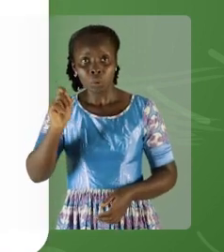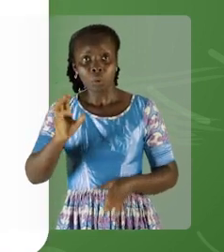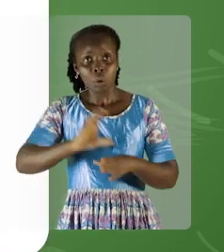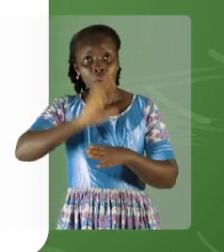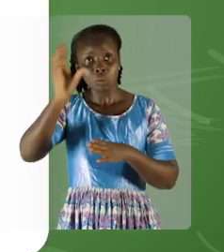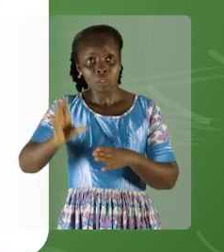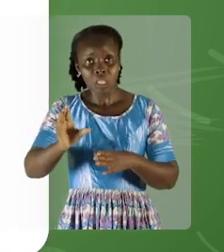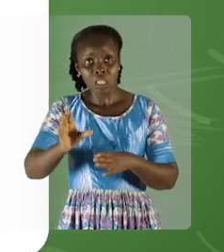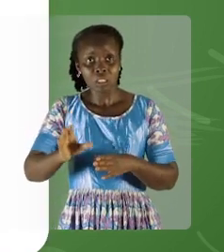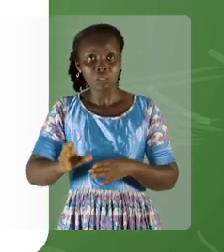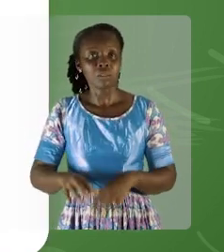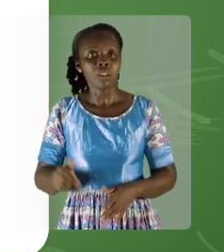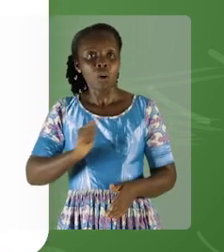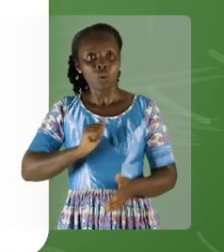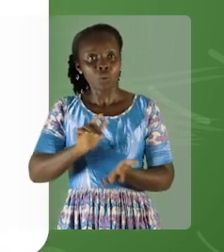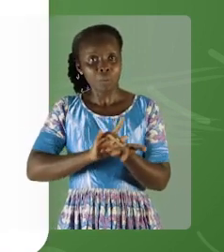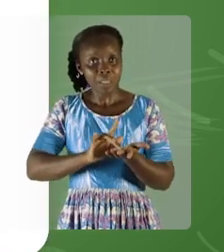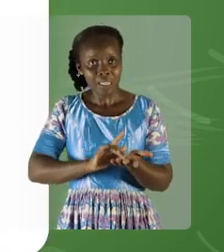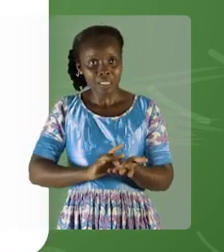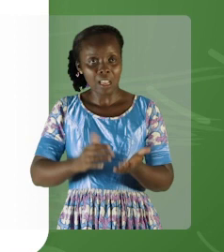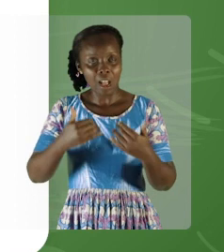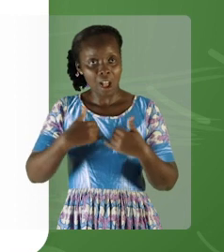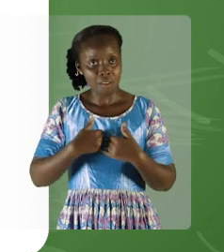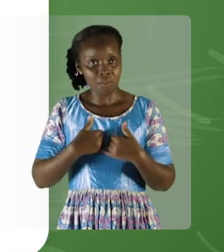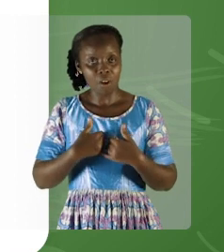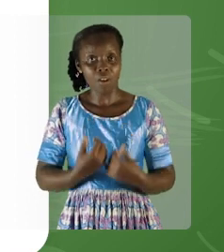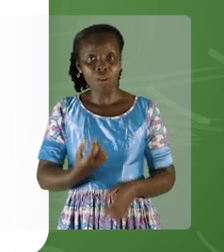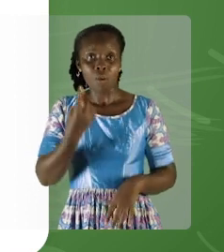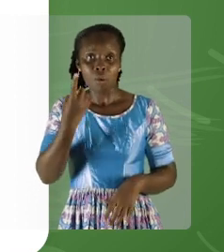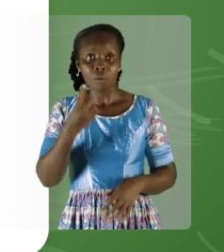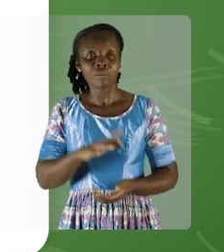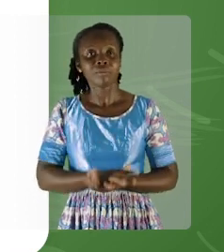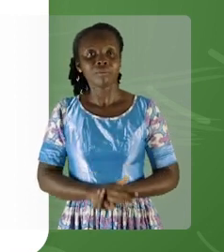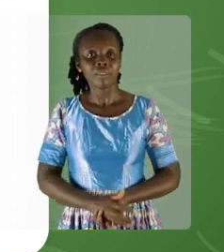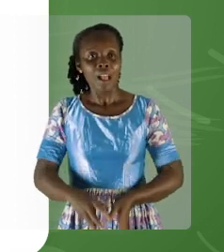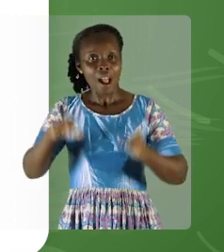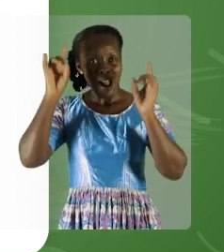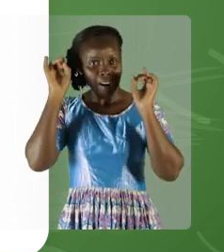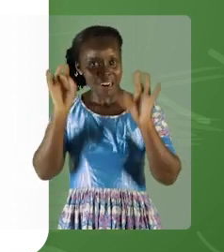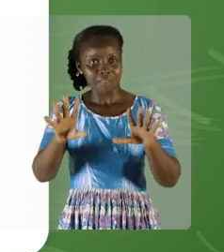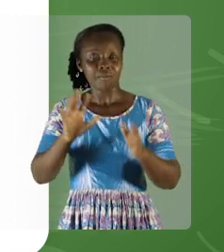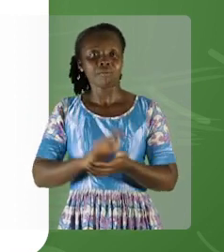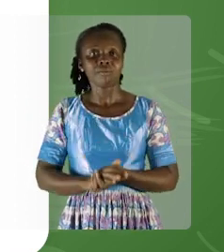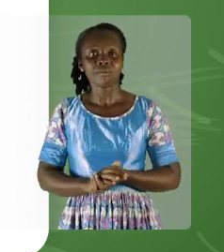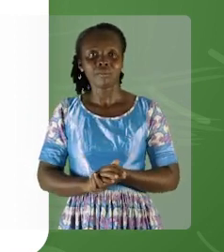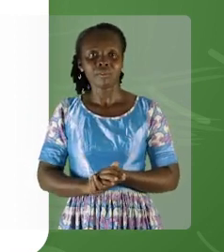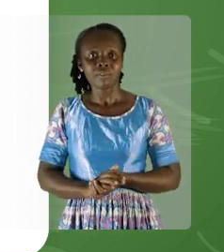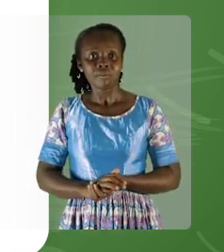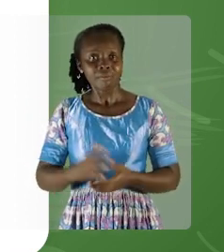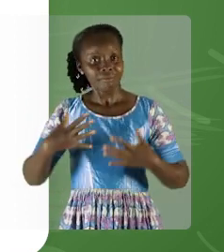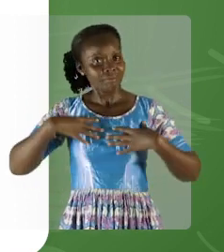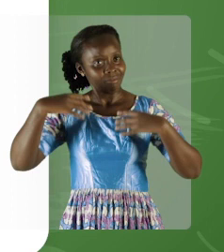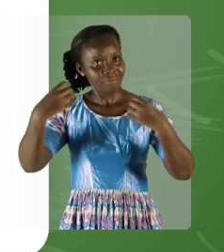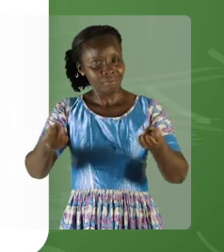pouvons parler de l'aggravation de l'état de santé de la malade.